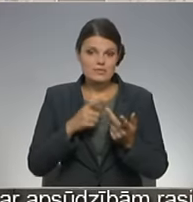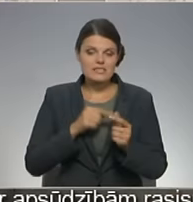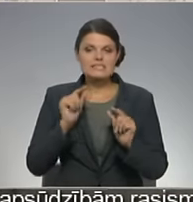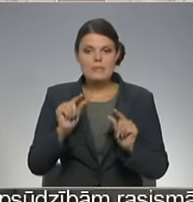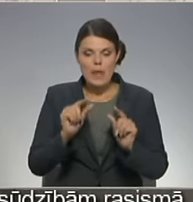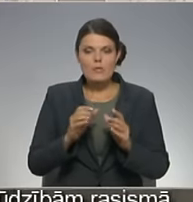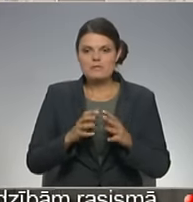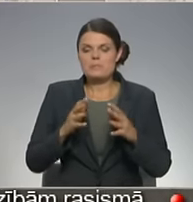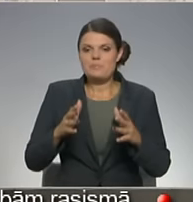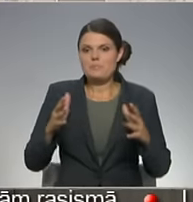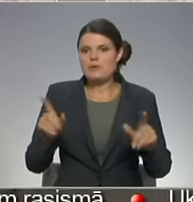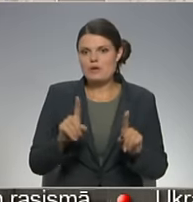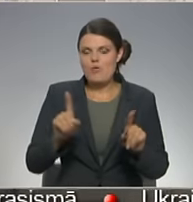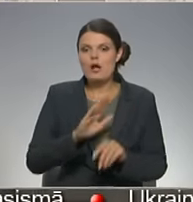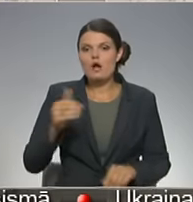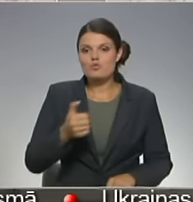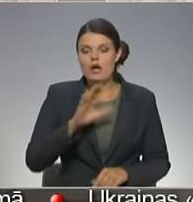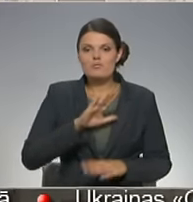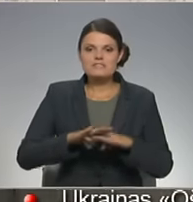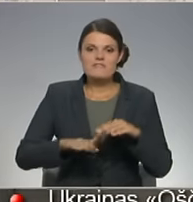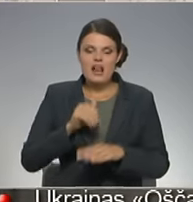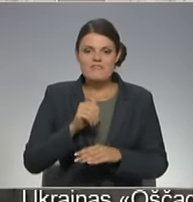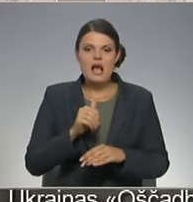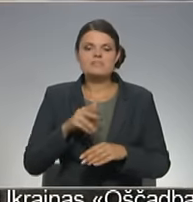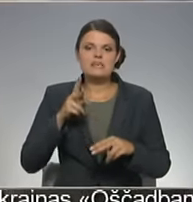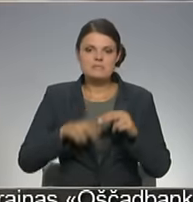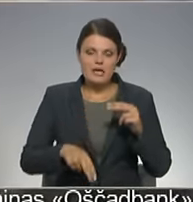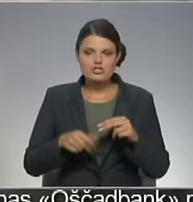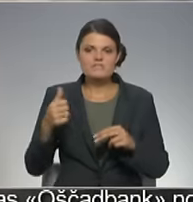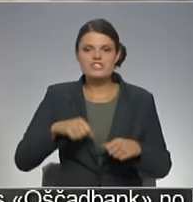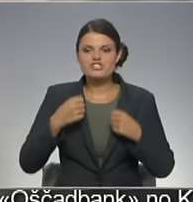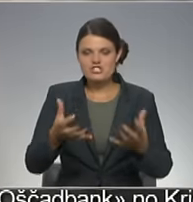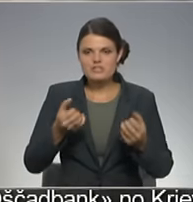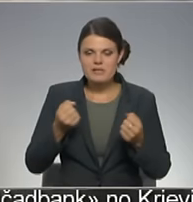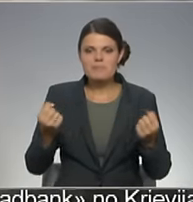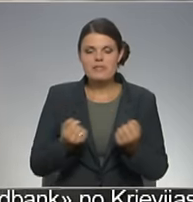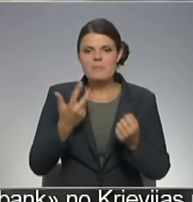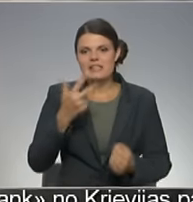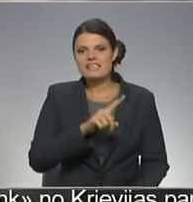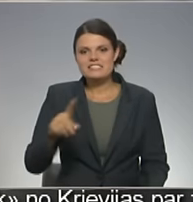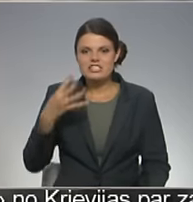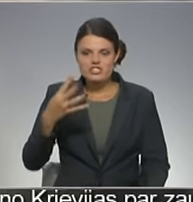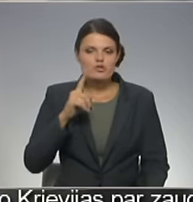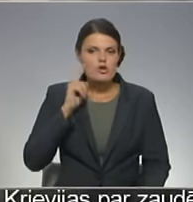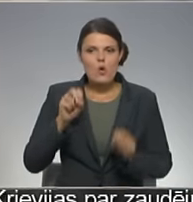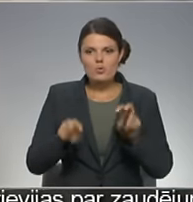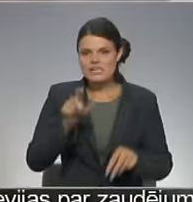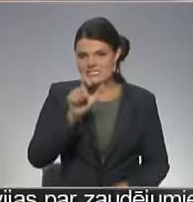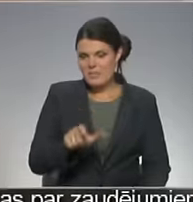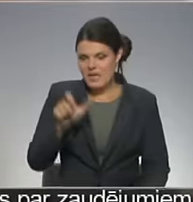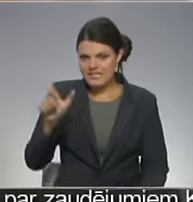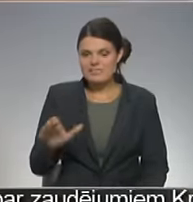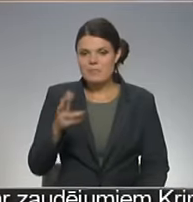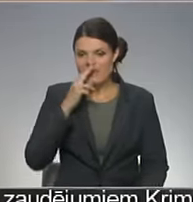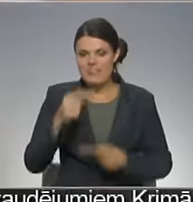bet lēnām pieaug. Katru gadu pēc kvalifikācijas prakses beigšanas viņi cenšas pieņemt darbā 3 līdz 4 jaunos speciālistus,